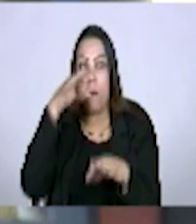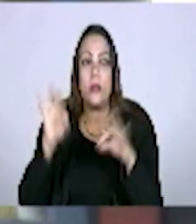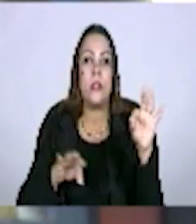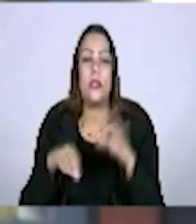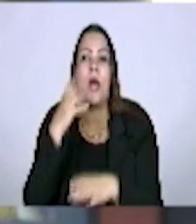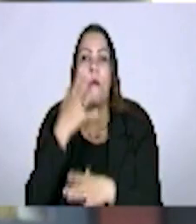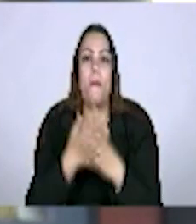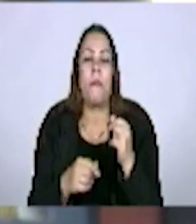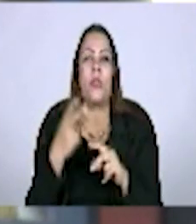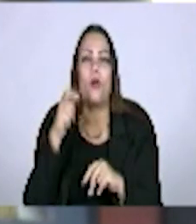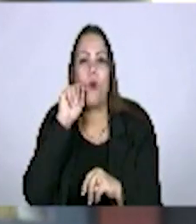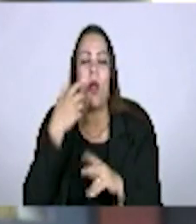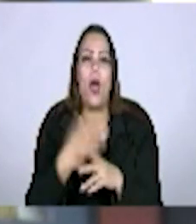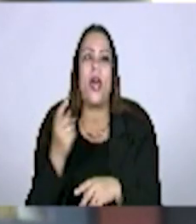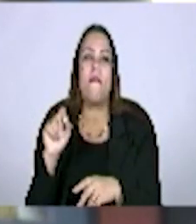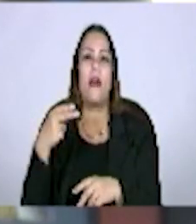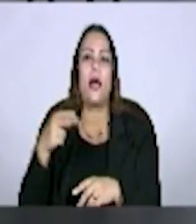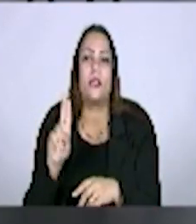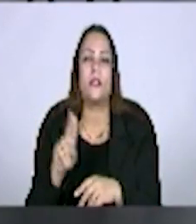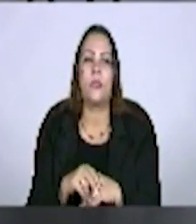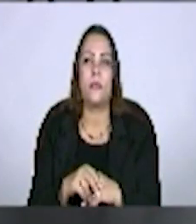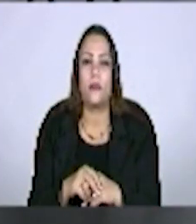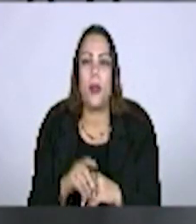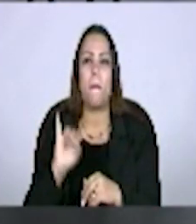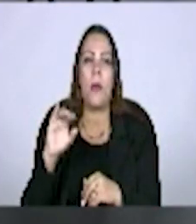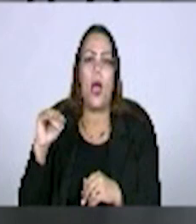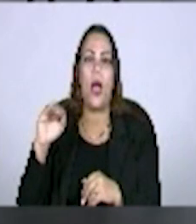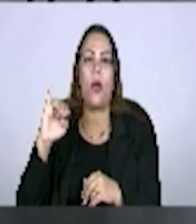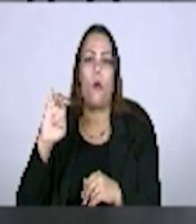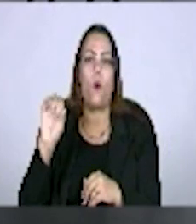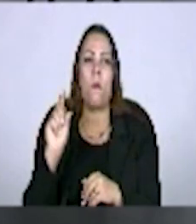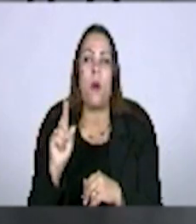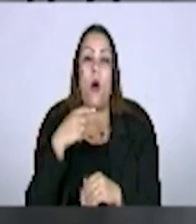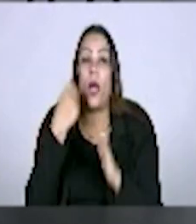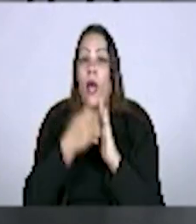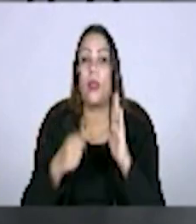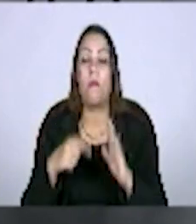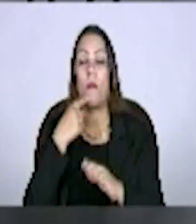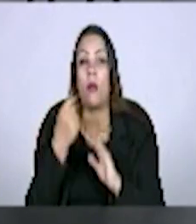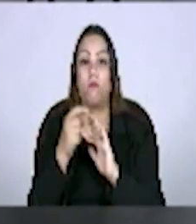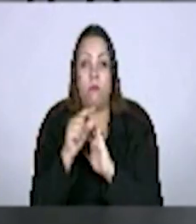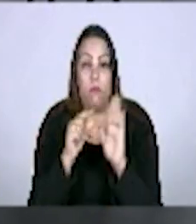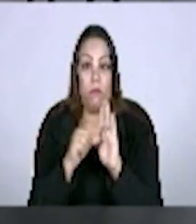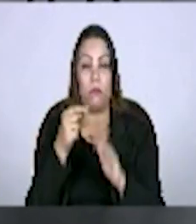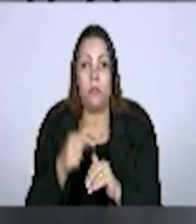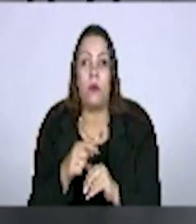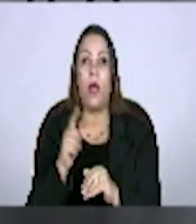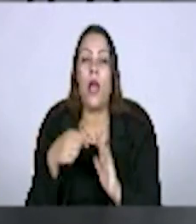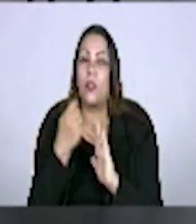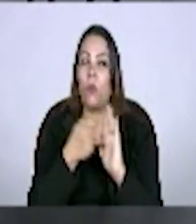الراحل الكبير الدكتور رفعت المحجوب هو كتب ا بعض